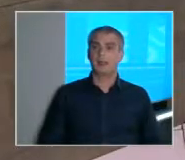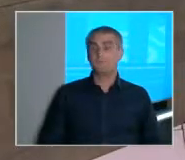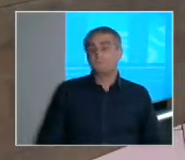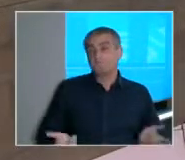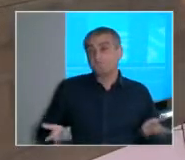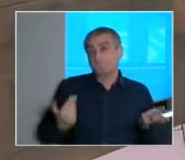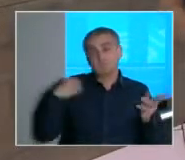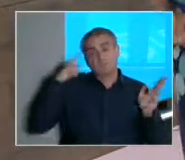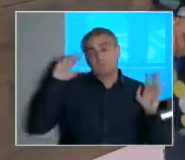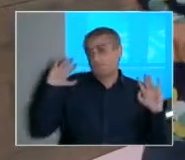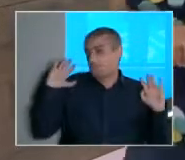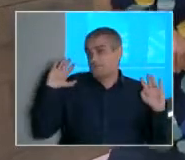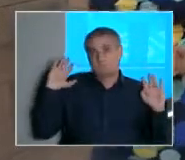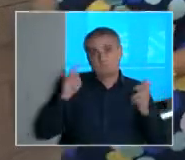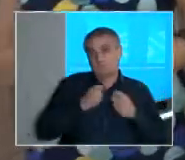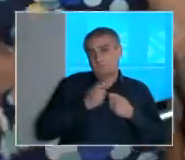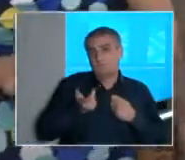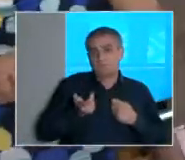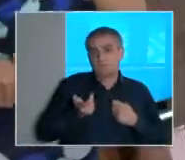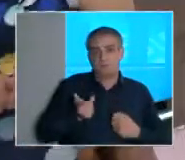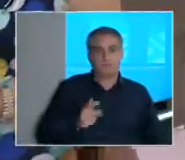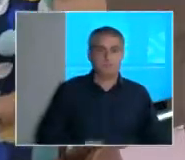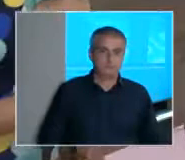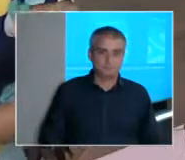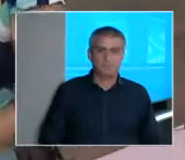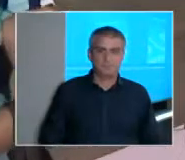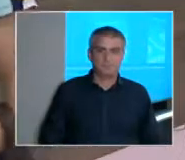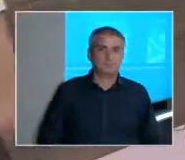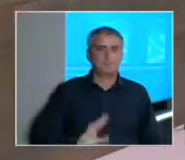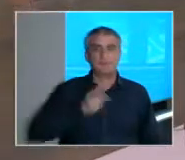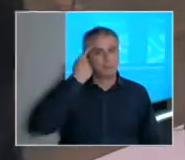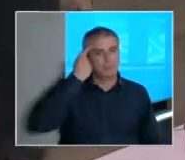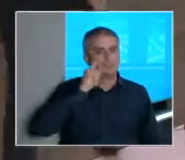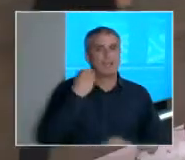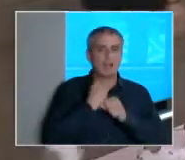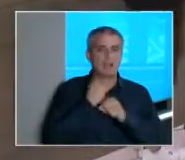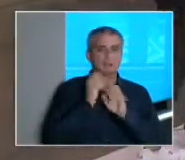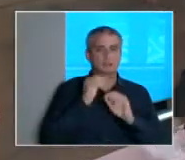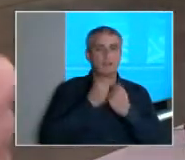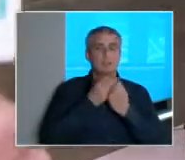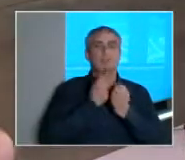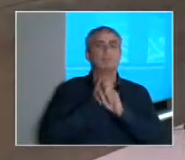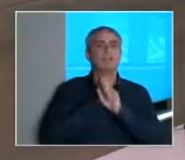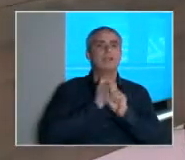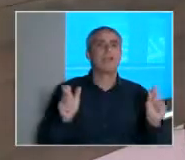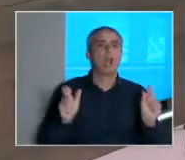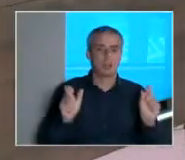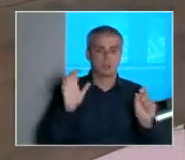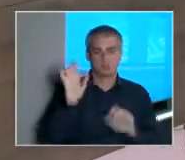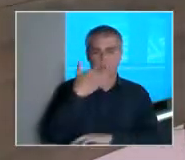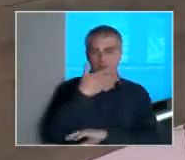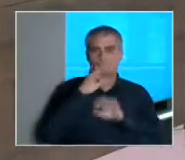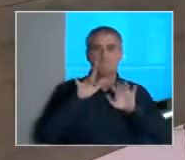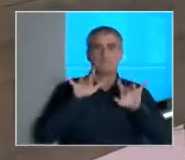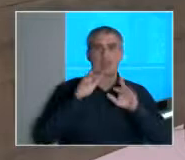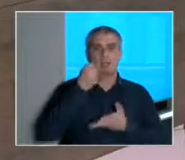אין לי דעה בנוגע לזה. אוקיי, לא חייבים לדעת. מה לדעתך צריך לעשות כדי להתמודד עם הגירעון של